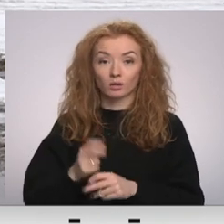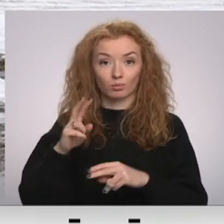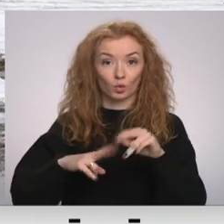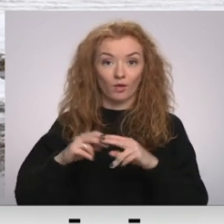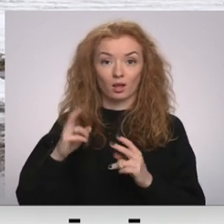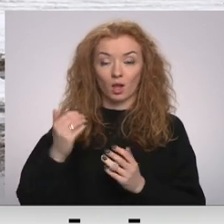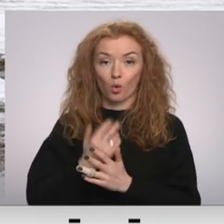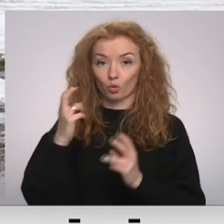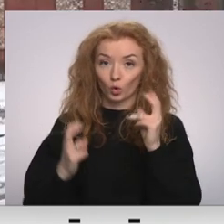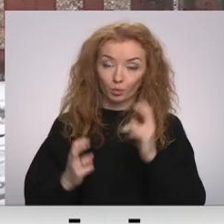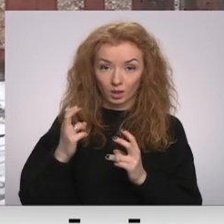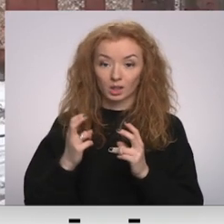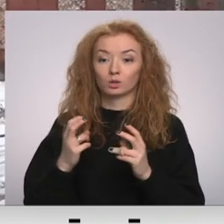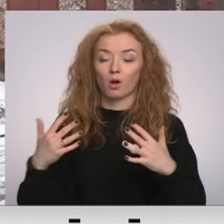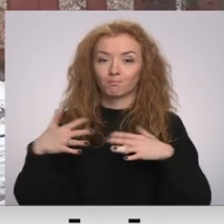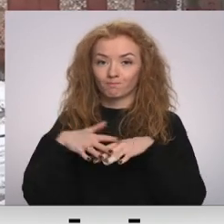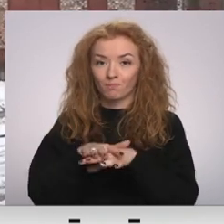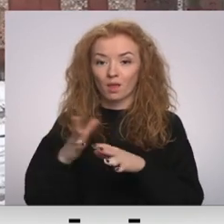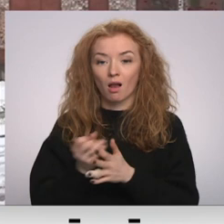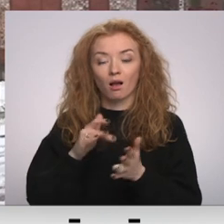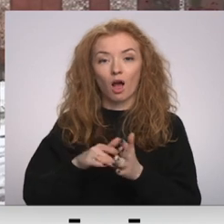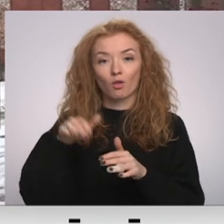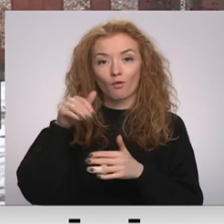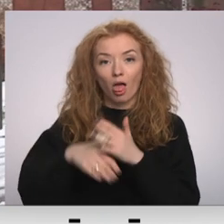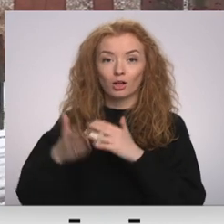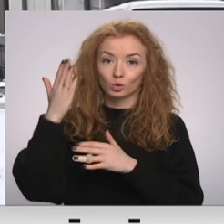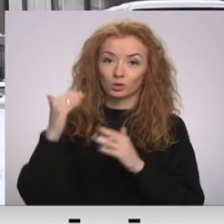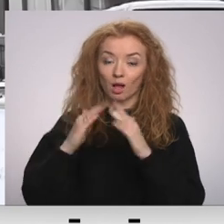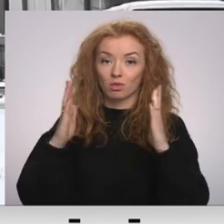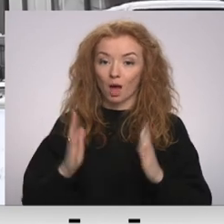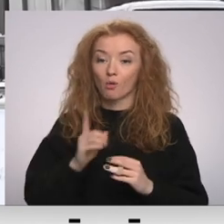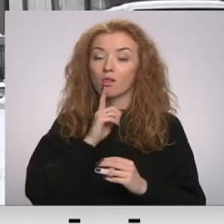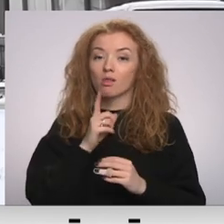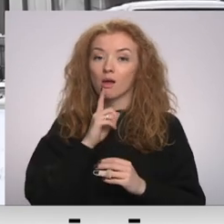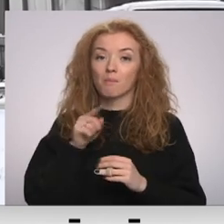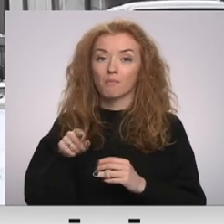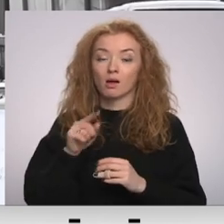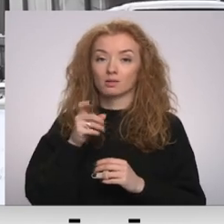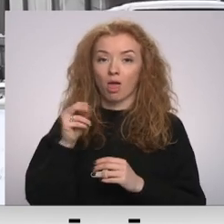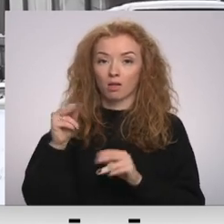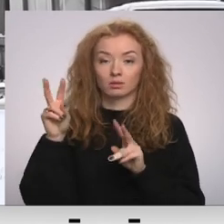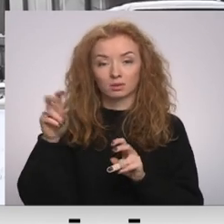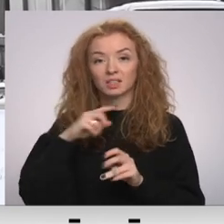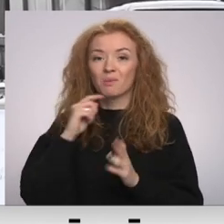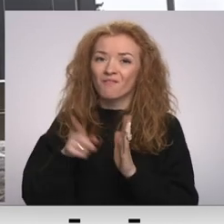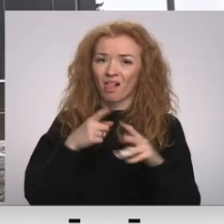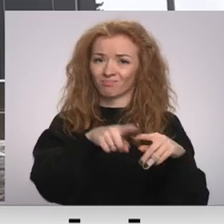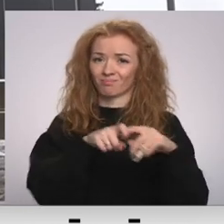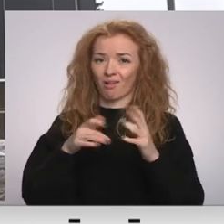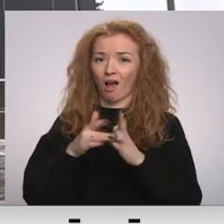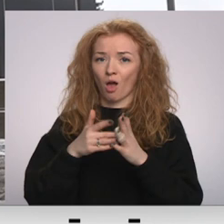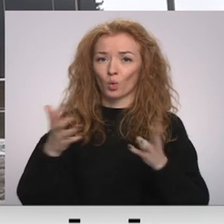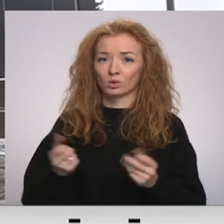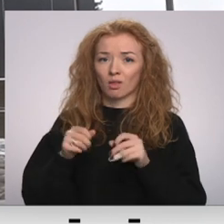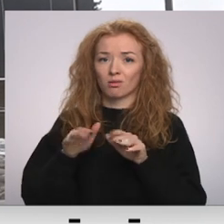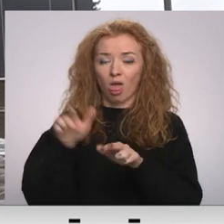rūpnīcu vai biroju ēku, sapludinot to ar kāda vēsturiska nama fasādi, Liepājas sēz pārvaldes arī interesēt vēl kādu uzņēmēju. Pagaidām